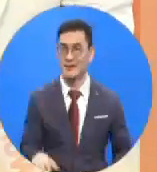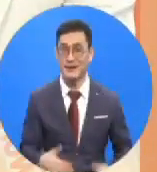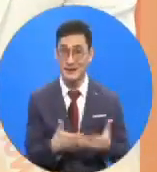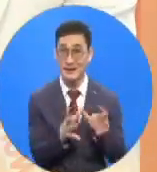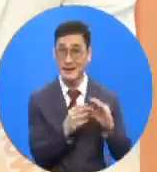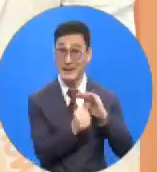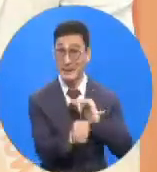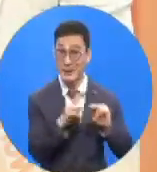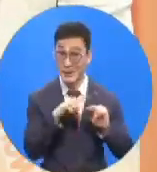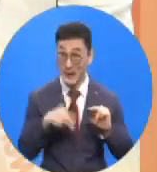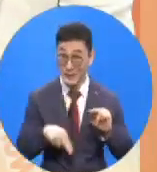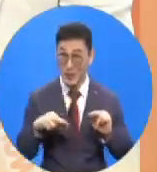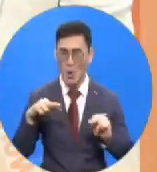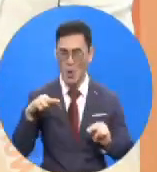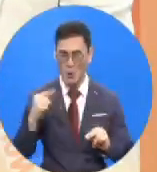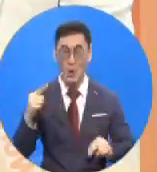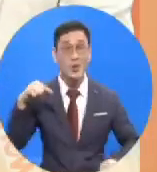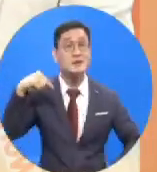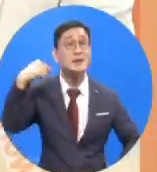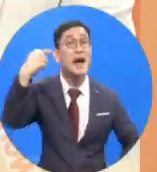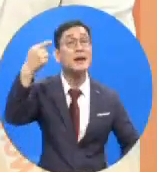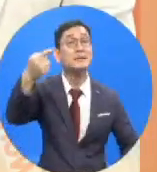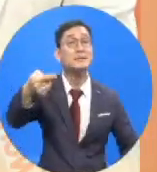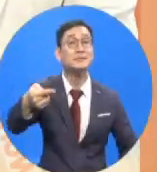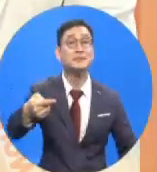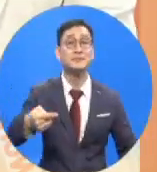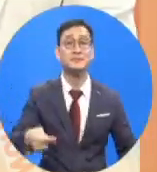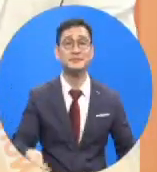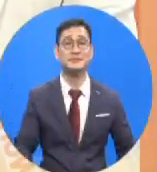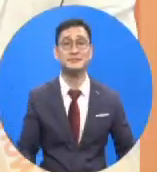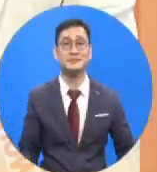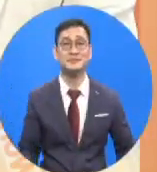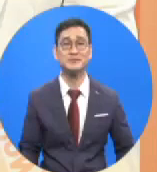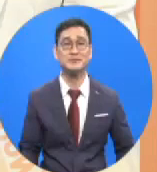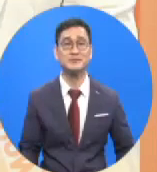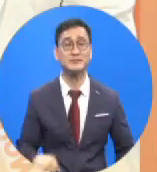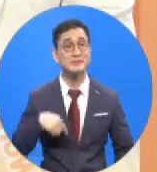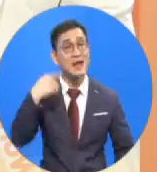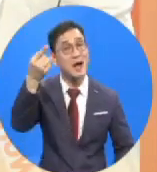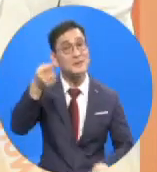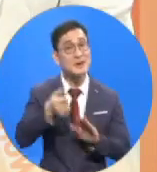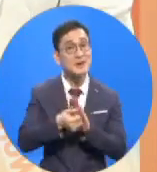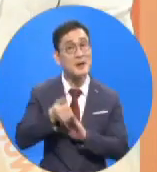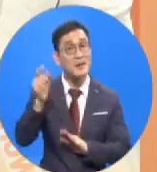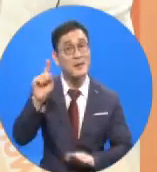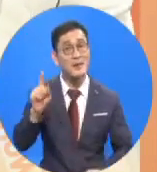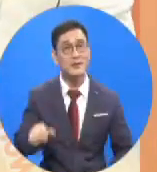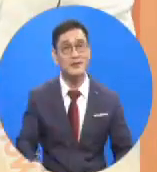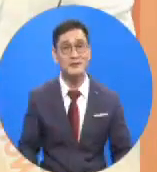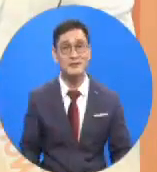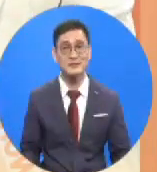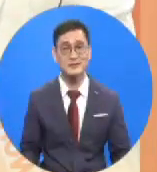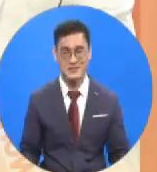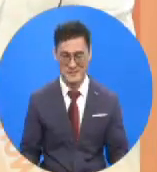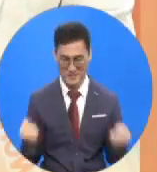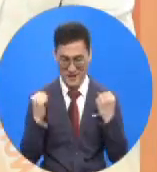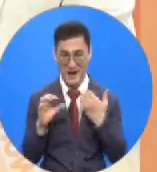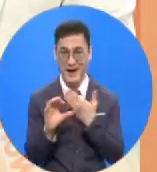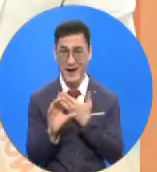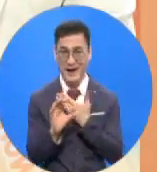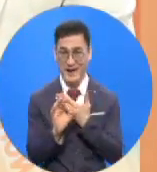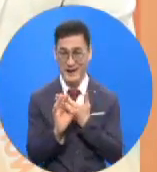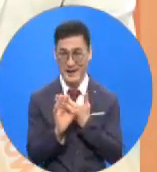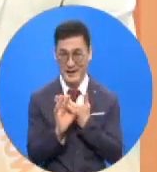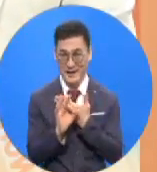할지라도 탐 태평소 원로 다음지도 않았어요 그런데 그 존재가 붙게 쪼이 제 건강이 허락하는 한 제가 볼 때는 어느 정도